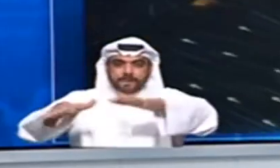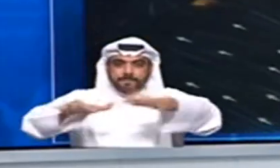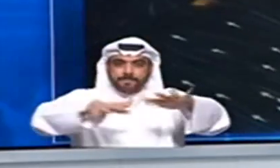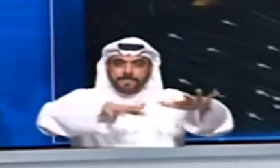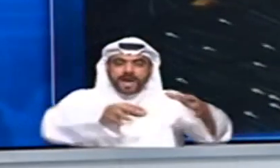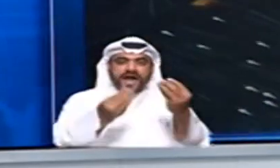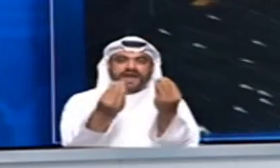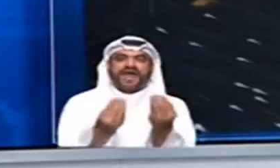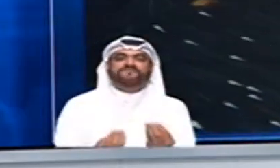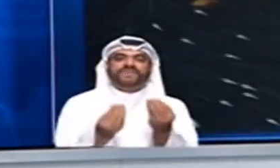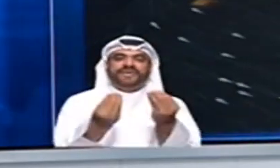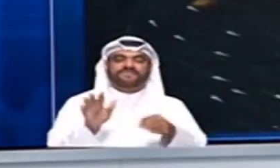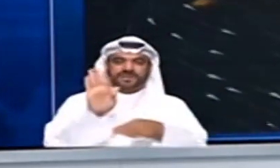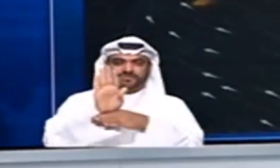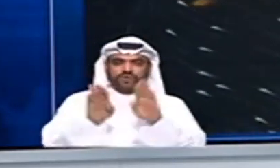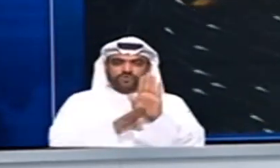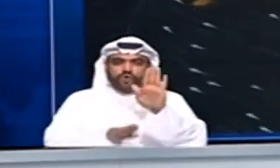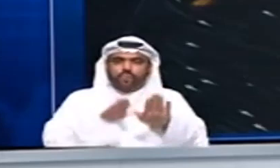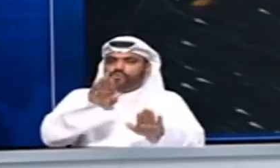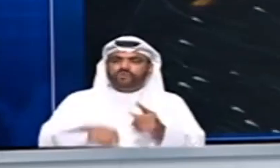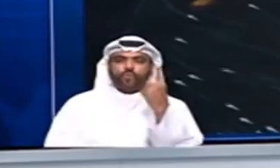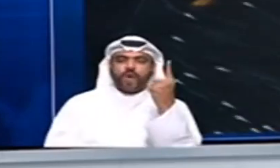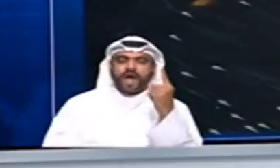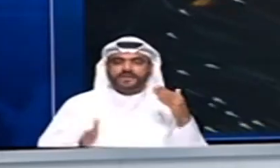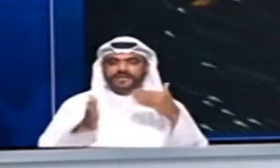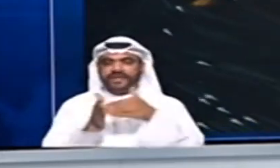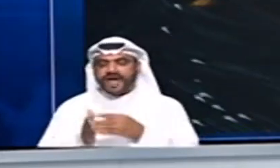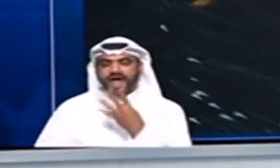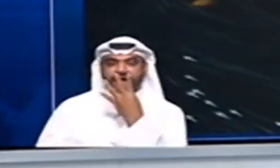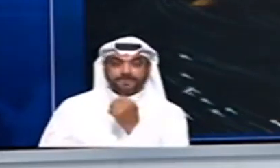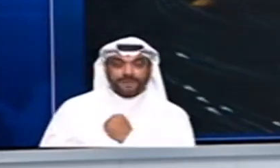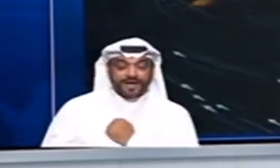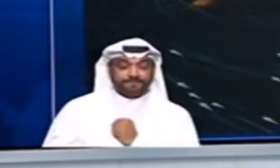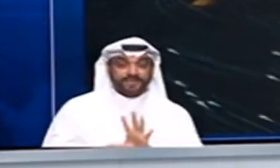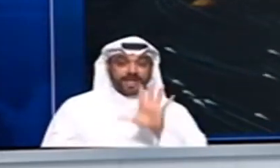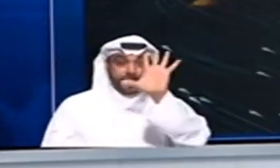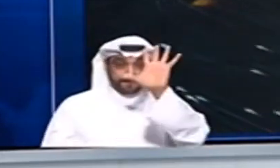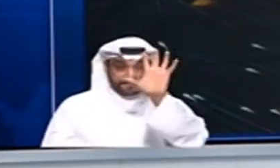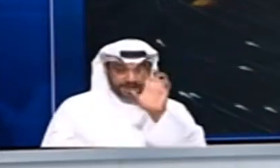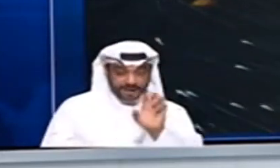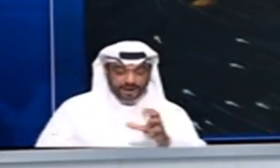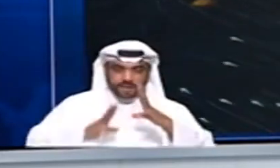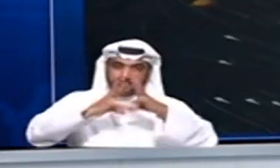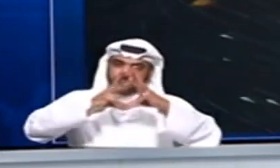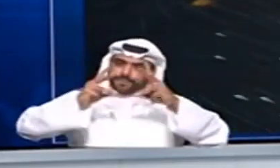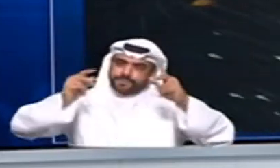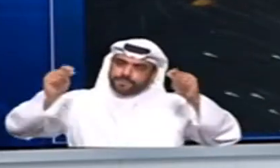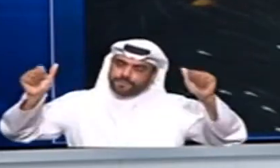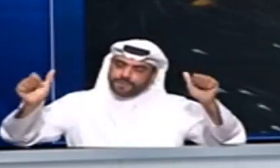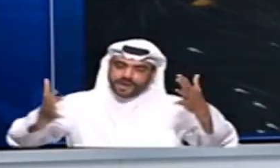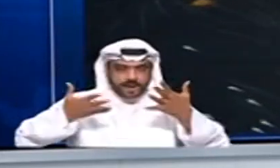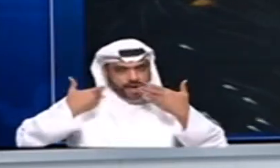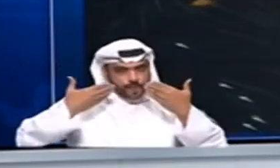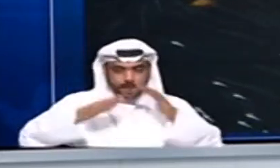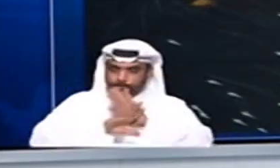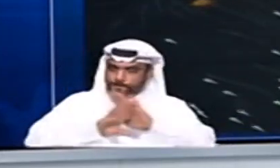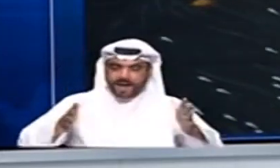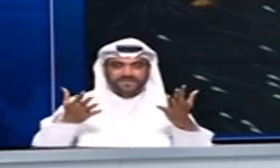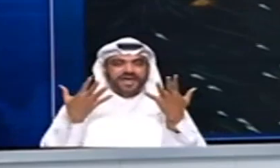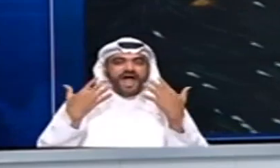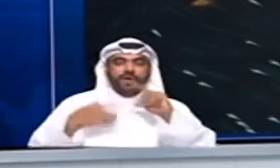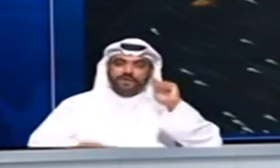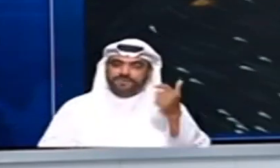معتدل الموج من 1 إلى 4 قدم. وخلال المساء تتراجع سرعة الرياح أكثر وتكون سرعة الرياح من